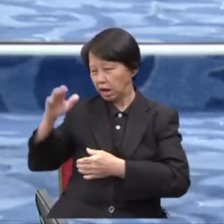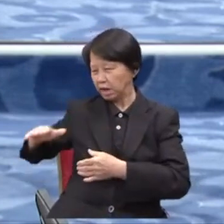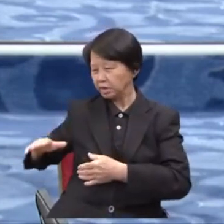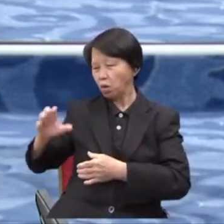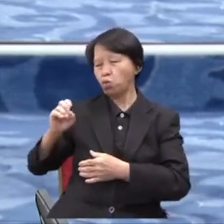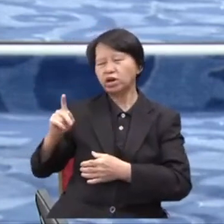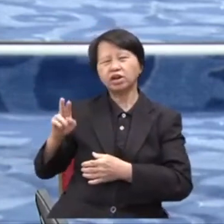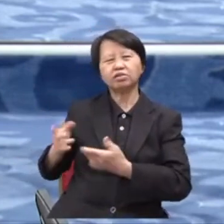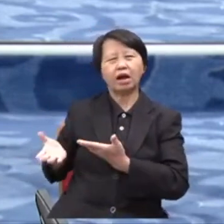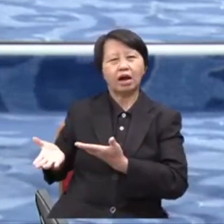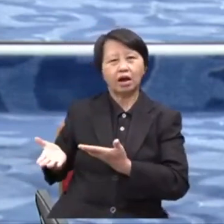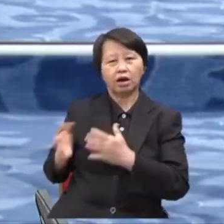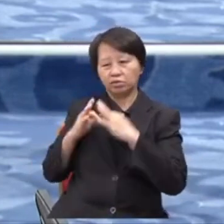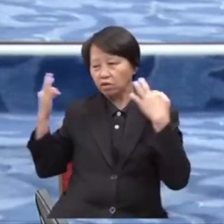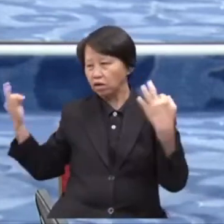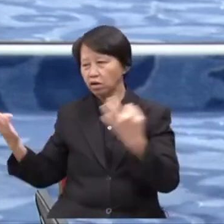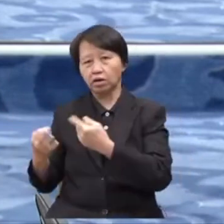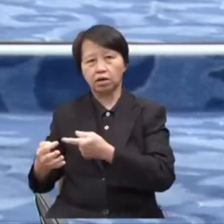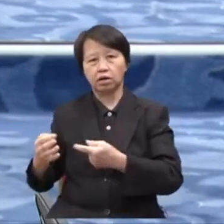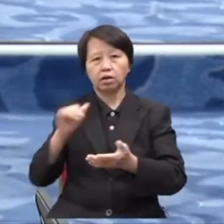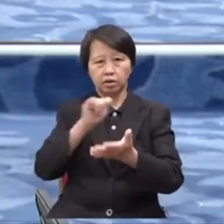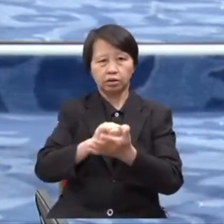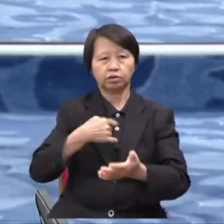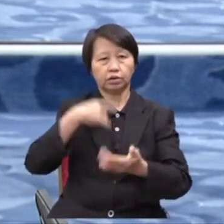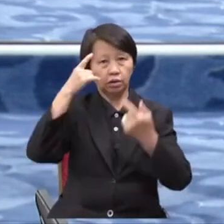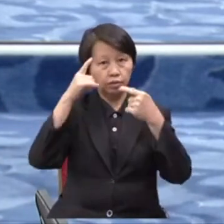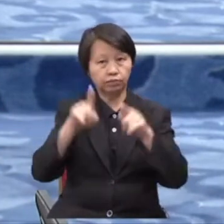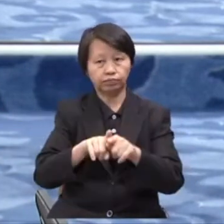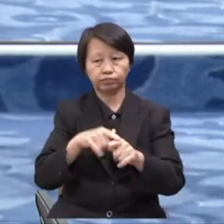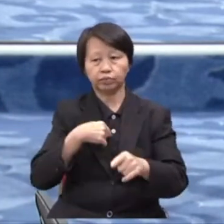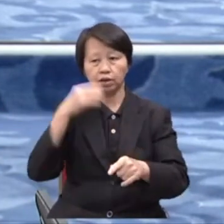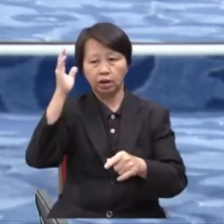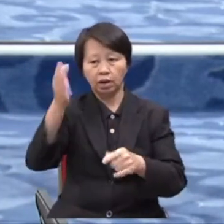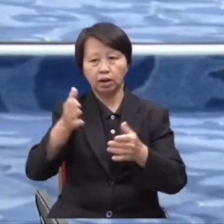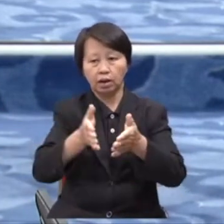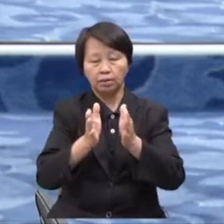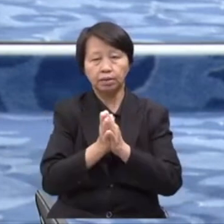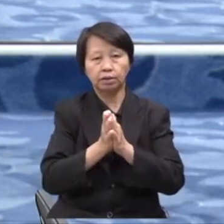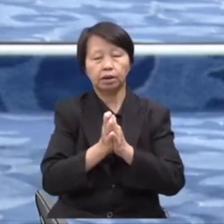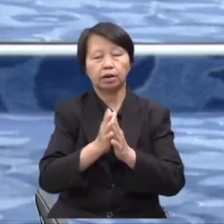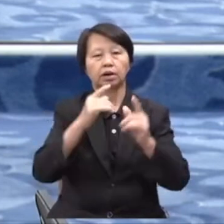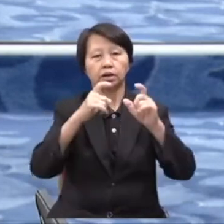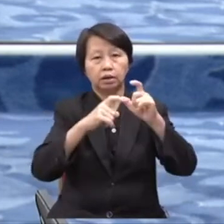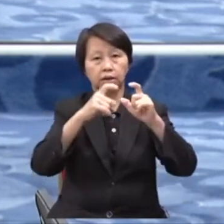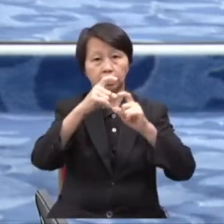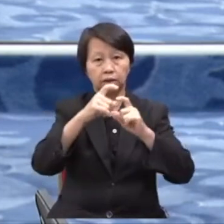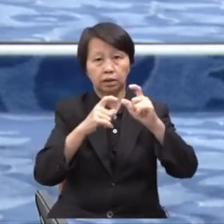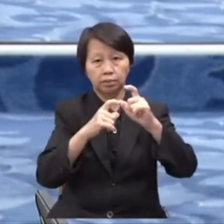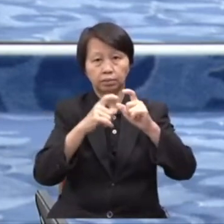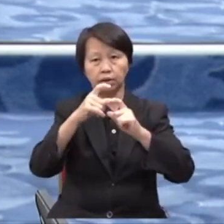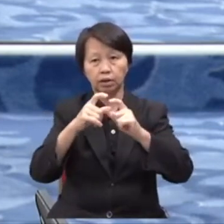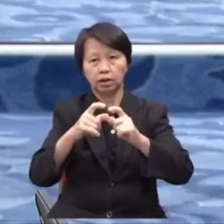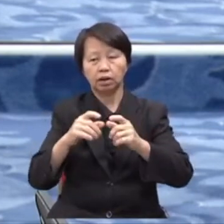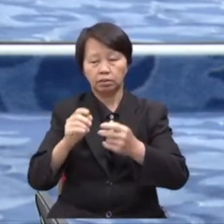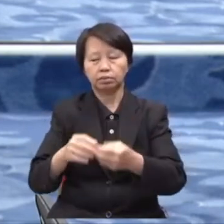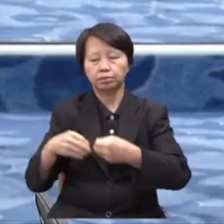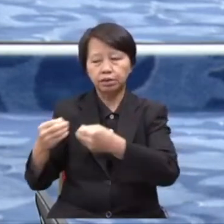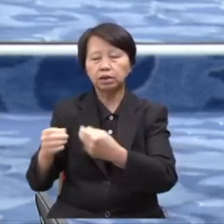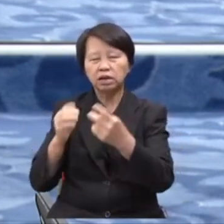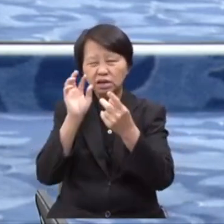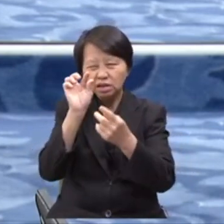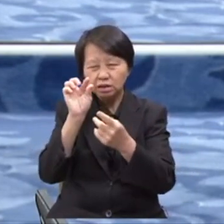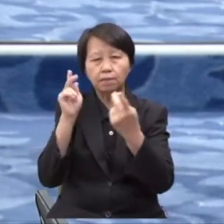itu saya setuju dan saya akan minta supaya di BCL berita penyesuaian